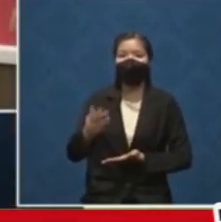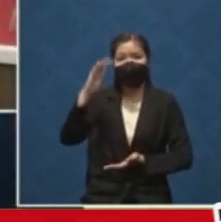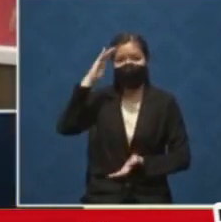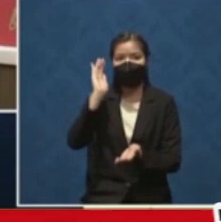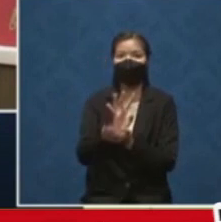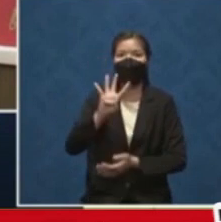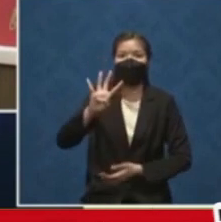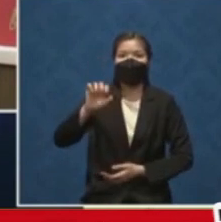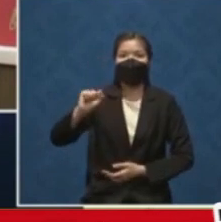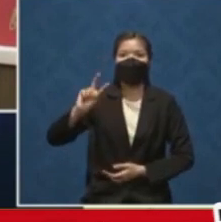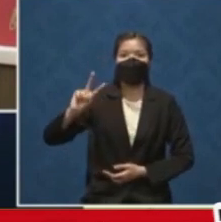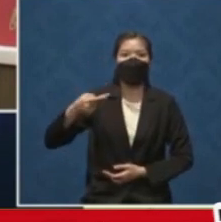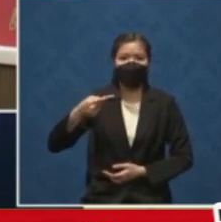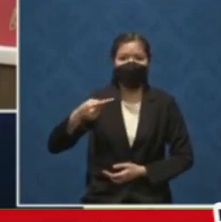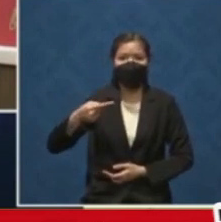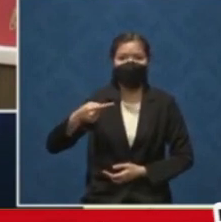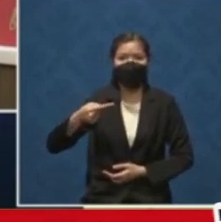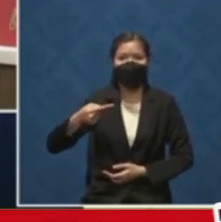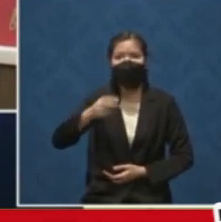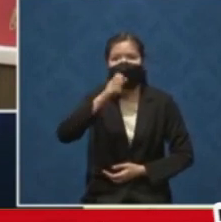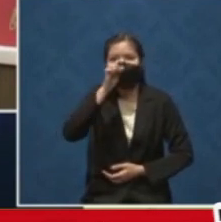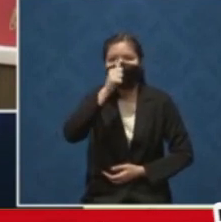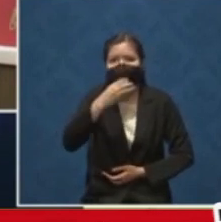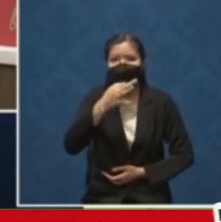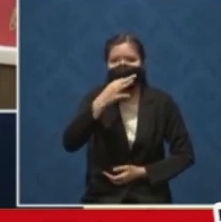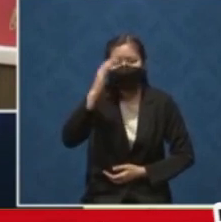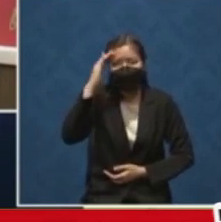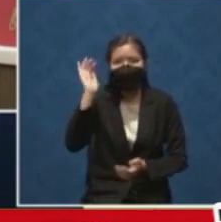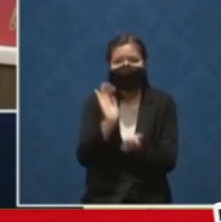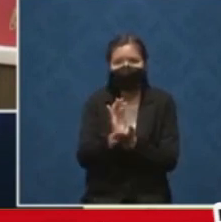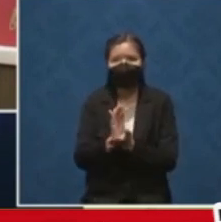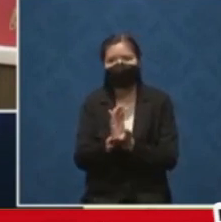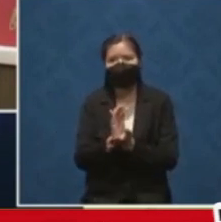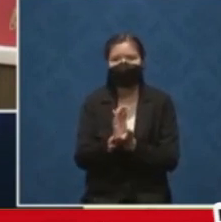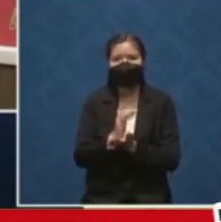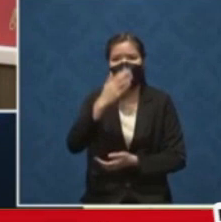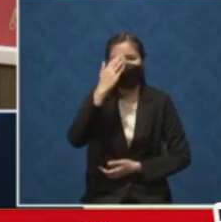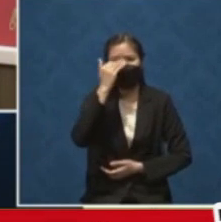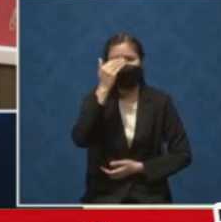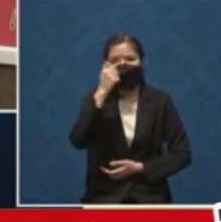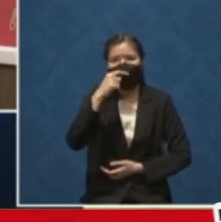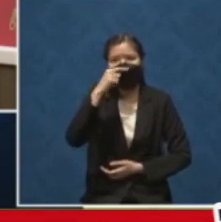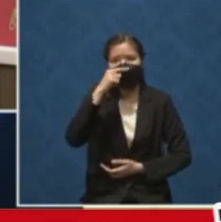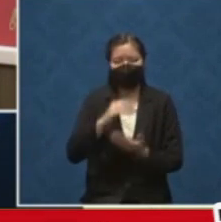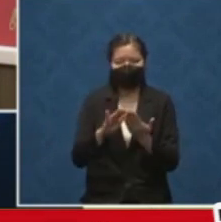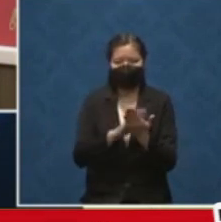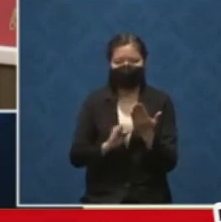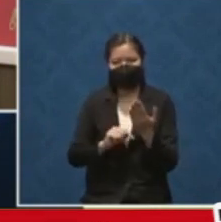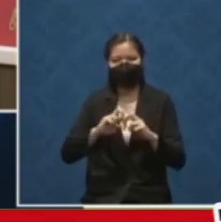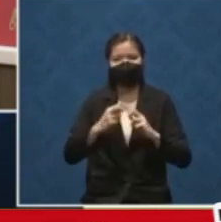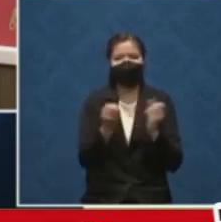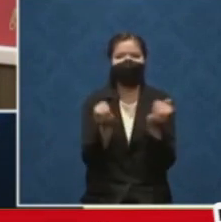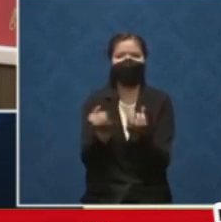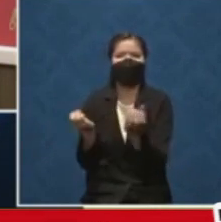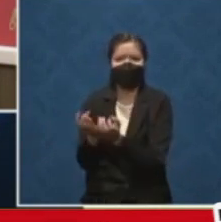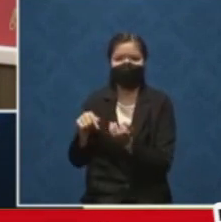4 แสน 2 และสอบตำรวจพ้นตำรวจมันอะไรกัพัหไปเย Rubานนี้เมืองนี้มันมัน gar Tabii เพยมี